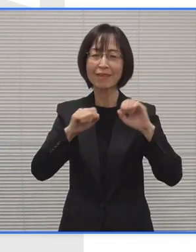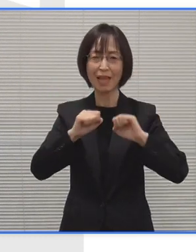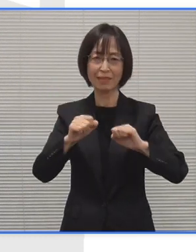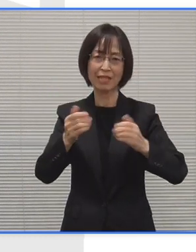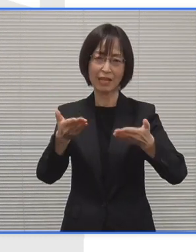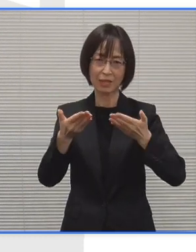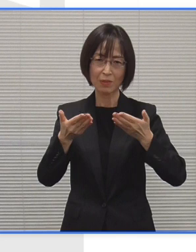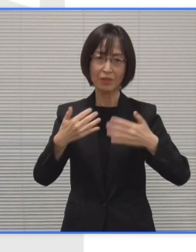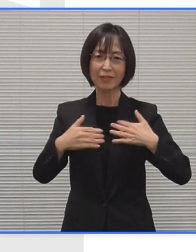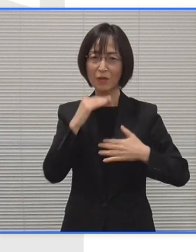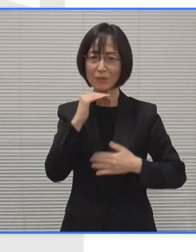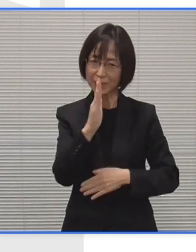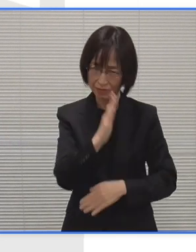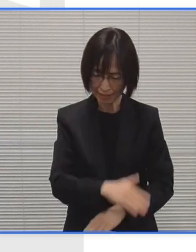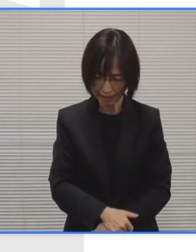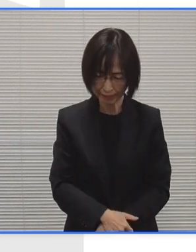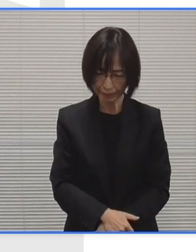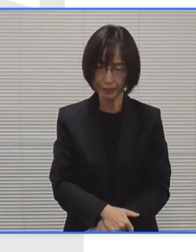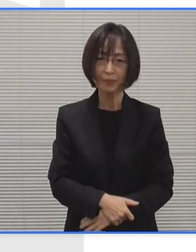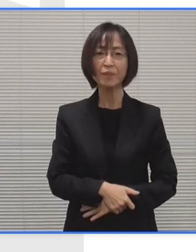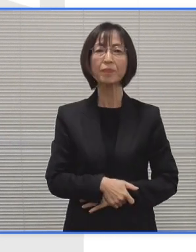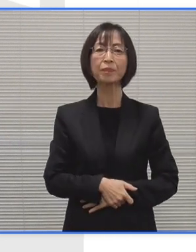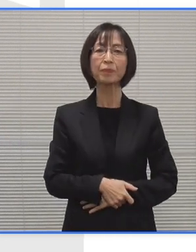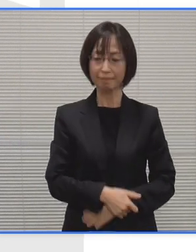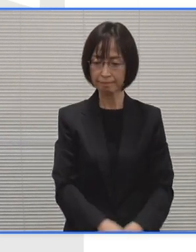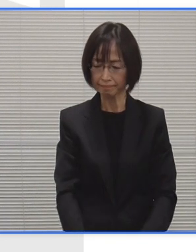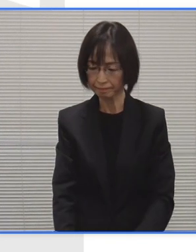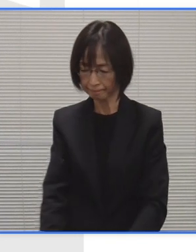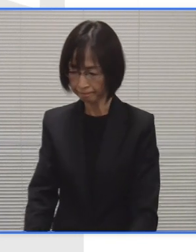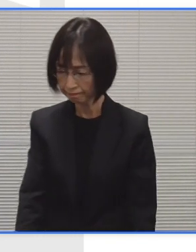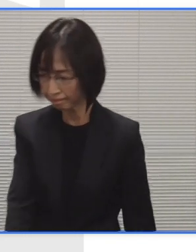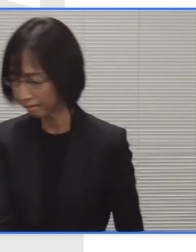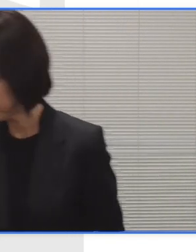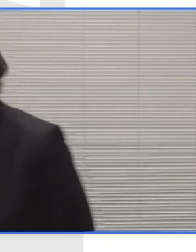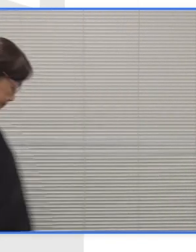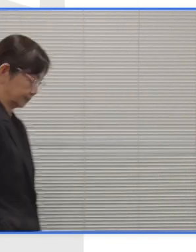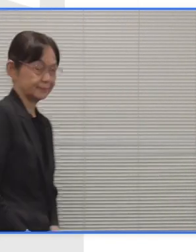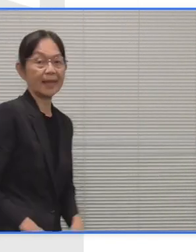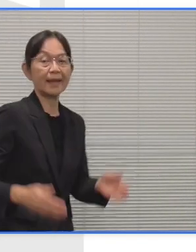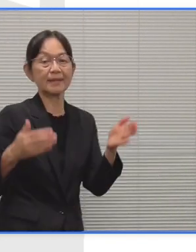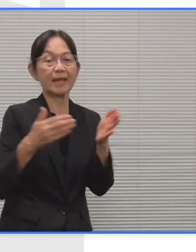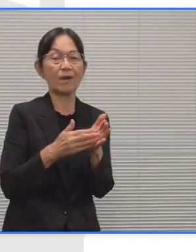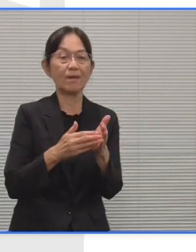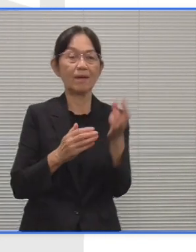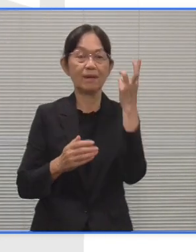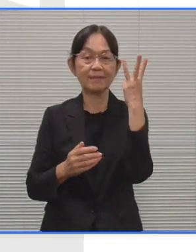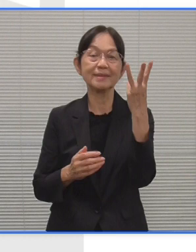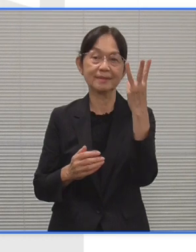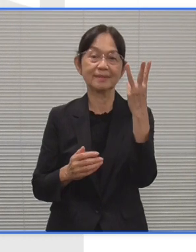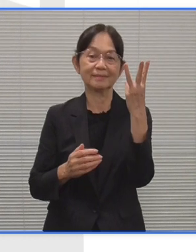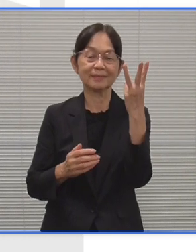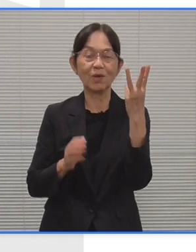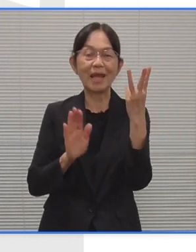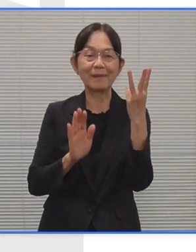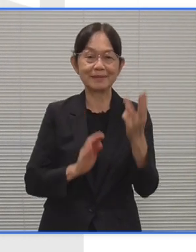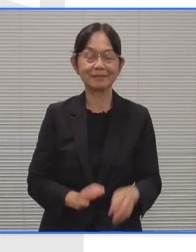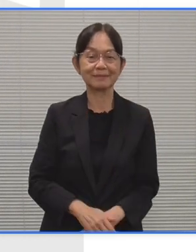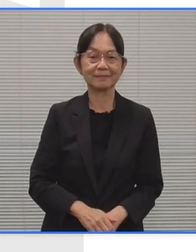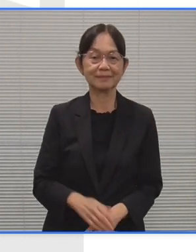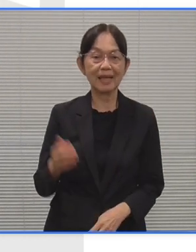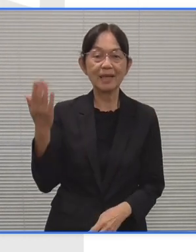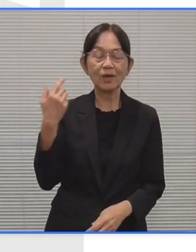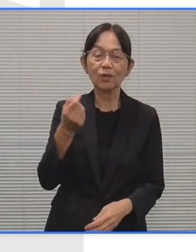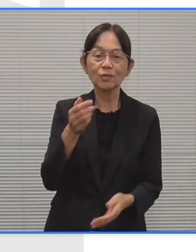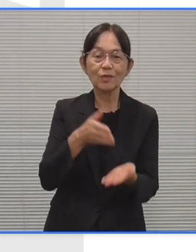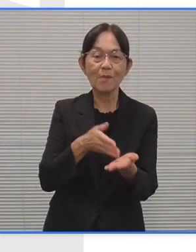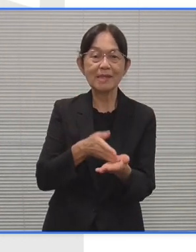ければと思います。最後 3つになりますけれども、先ほどもちょっ